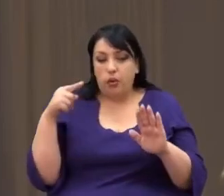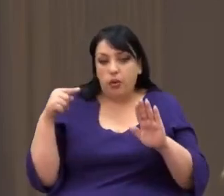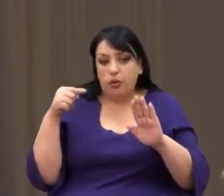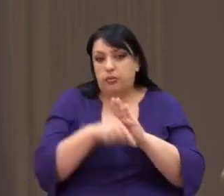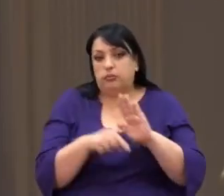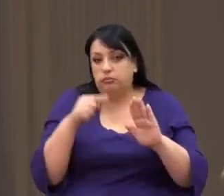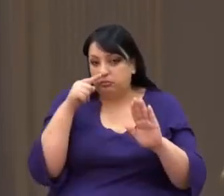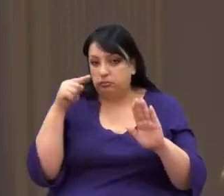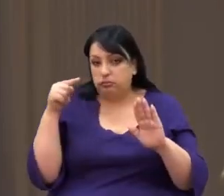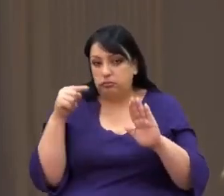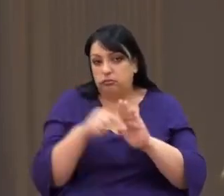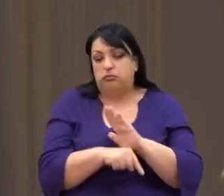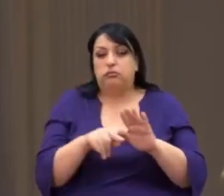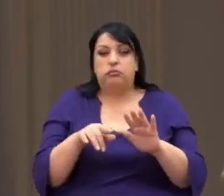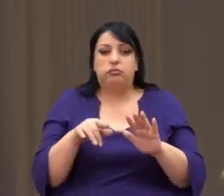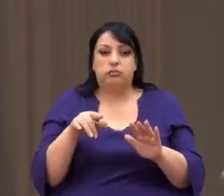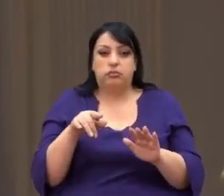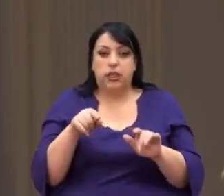փորձելով տեղա։